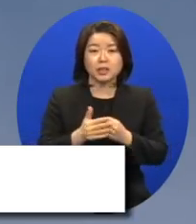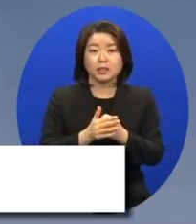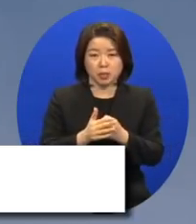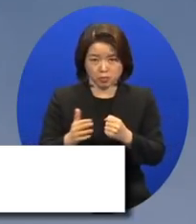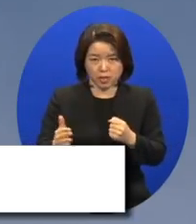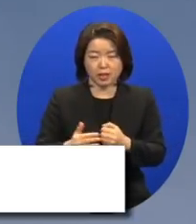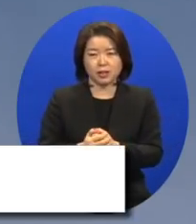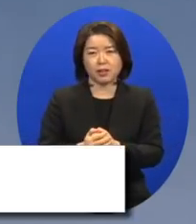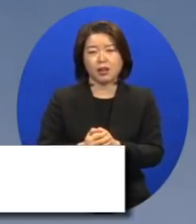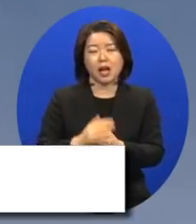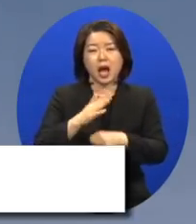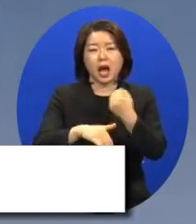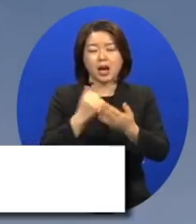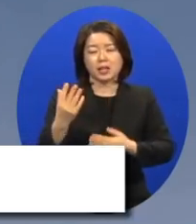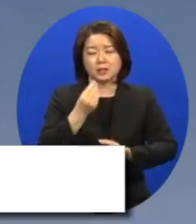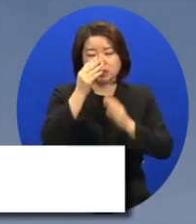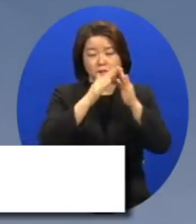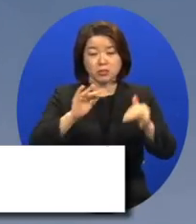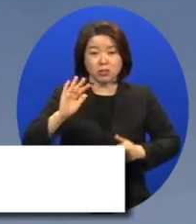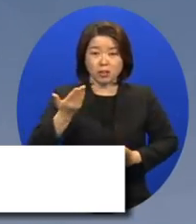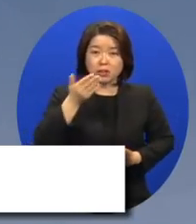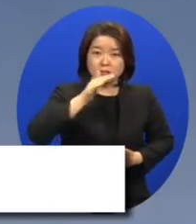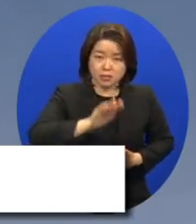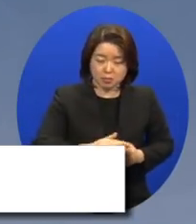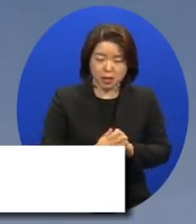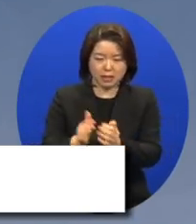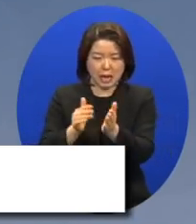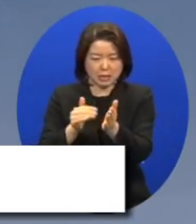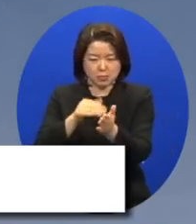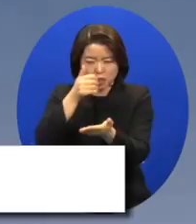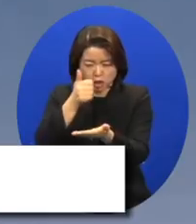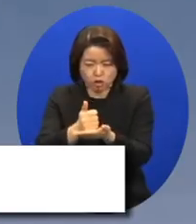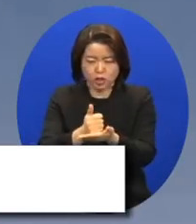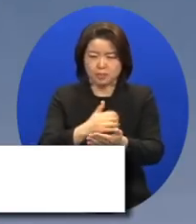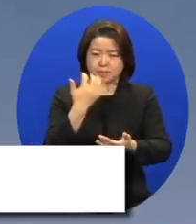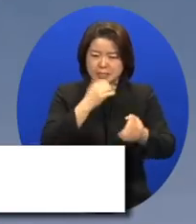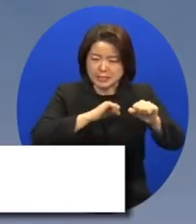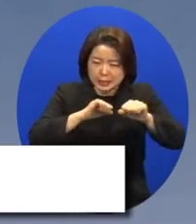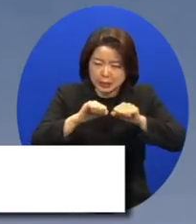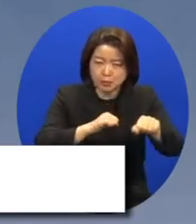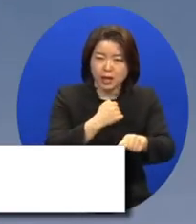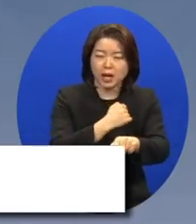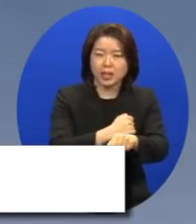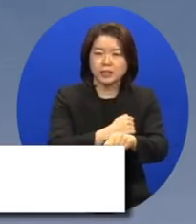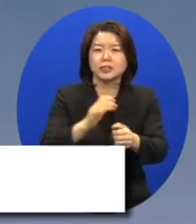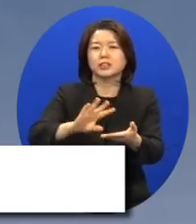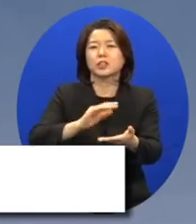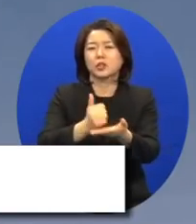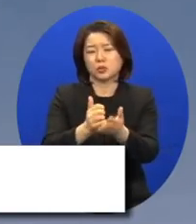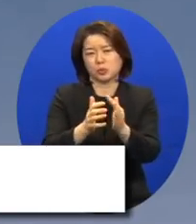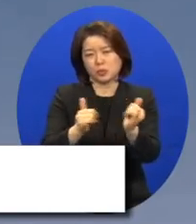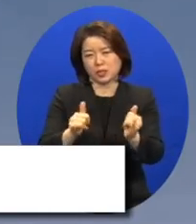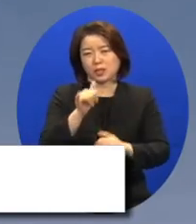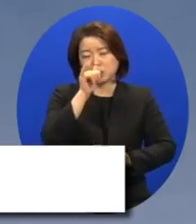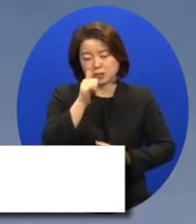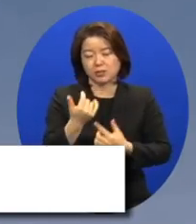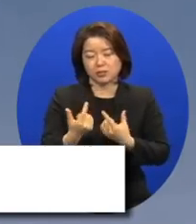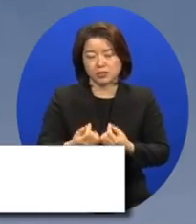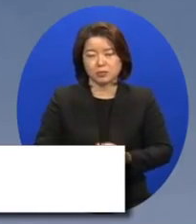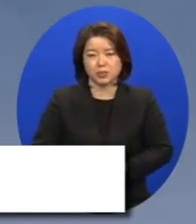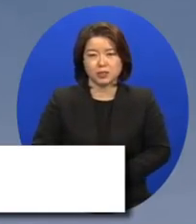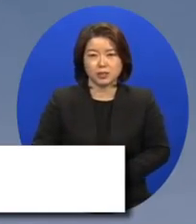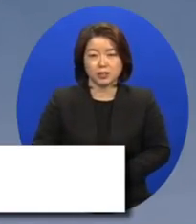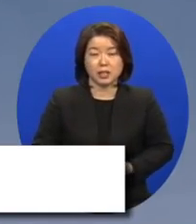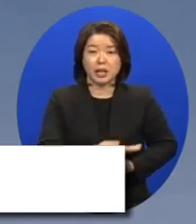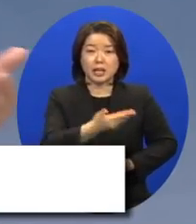하나님의 선물 좀 되고도 은밀한 주에 음행을 하는 그런 그리스도인들이 있는 것입니다